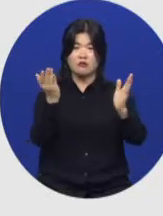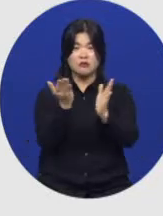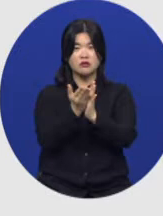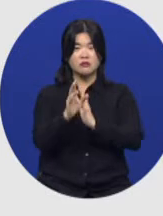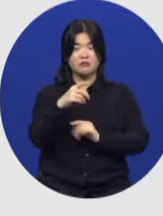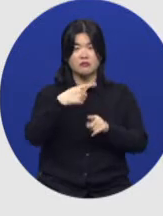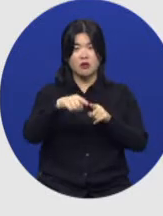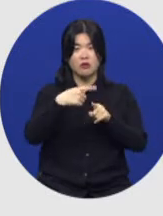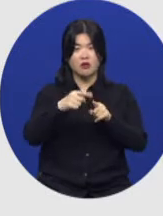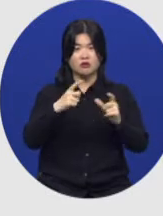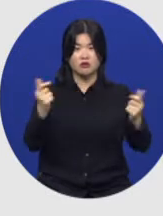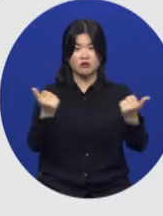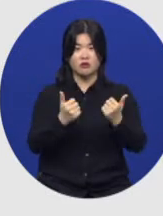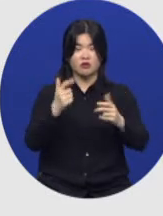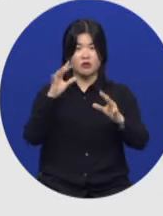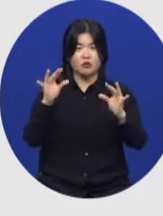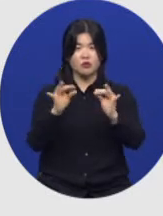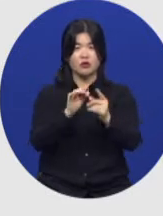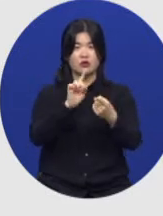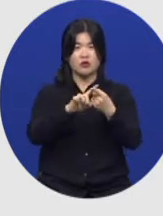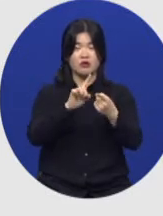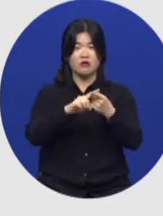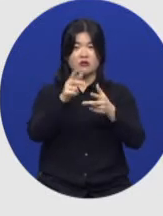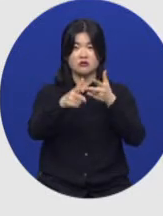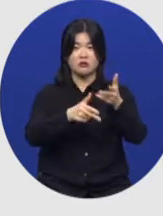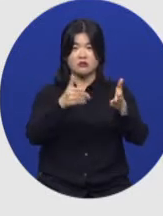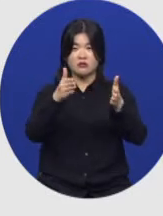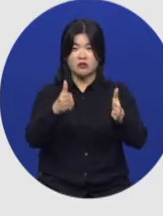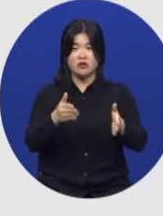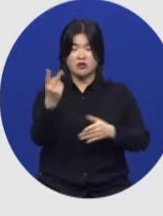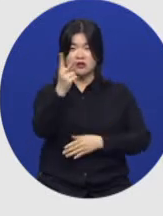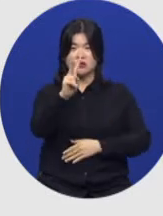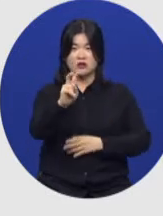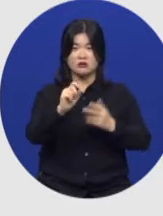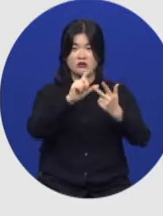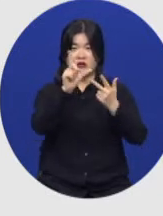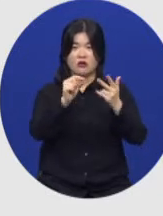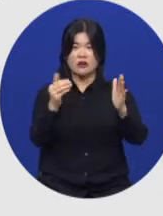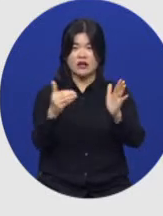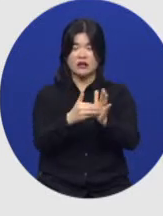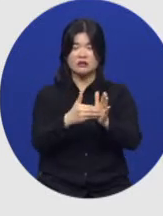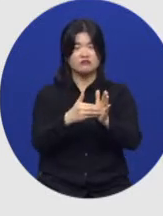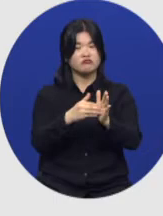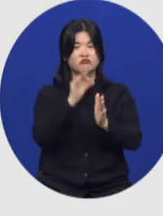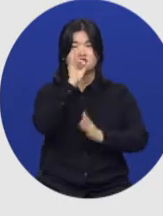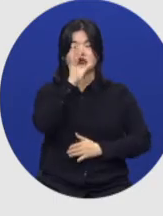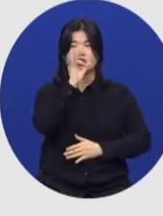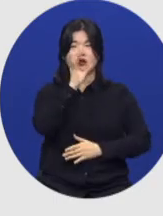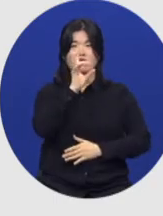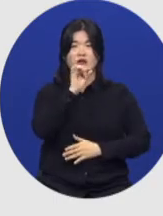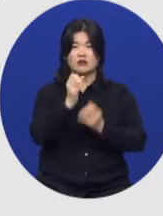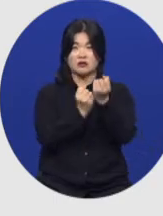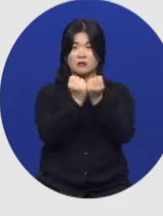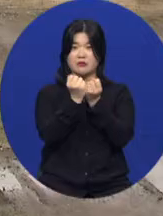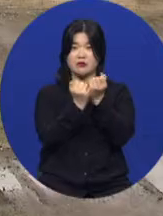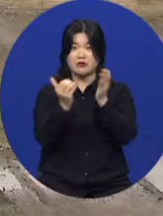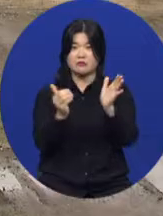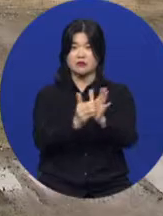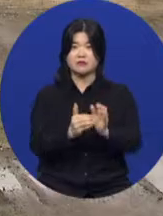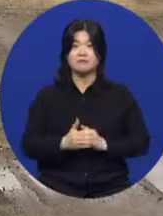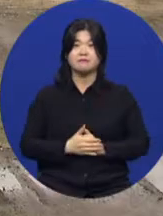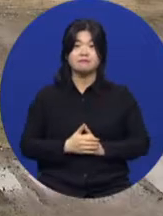평가와 도의회 동의 절차를 사업 허가 시한인 2020년 7월까지 마칠 수 없었기 때문이라고